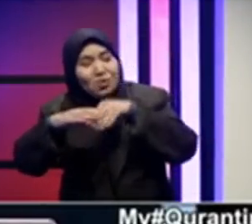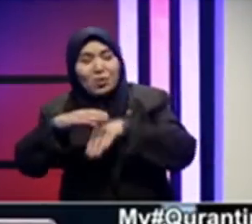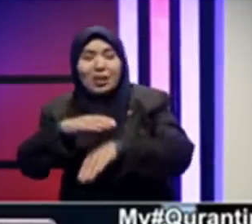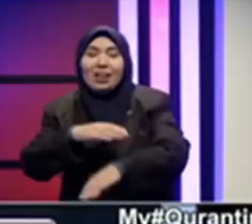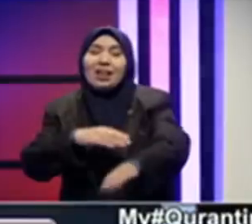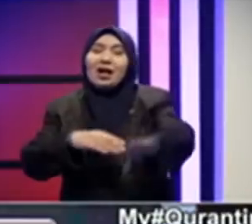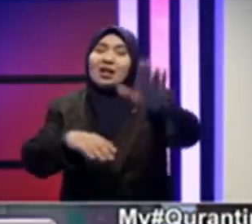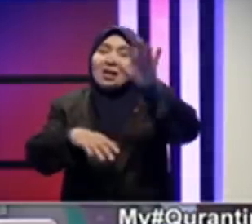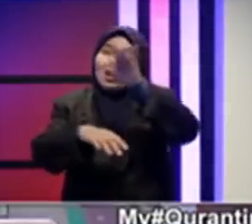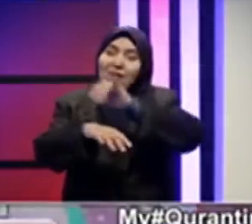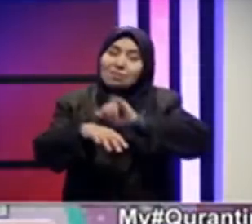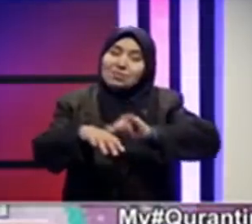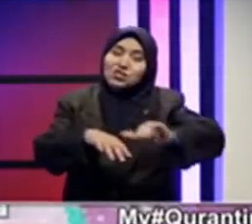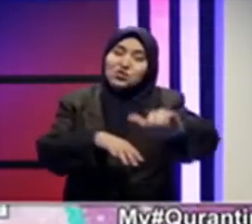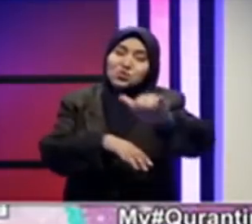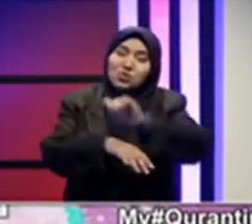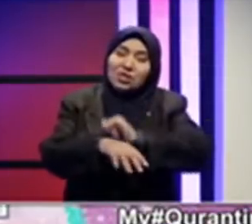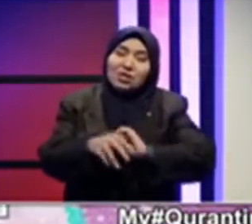jannata